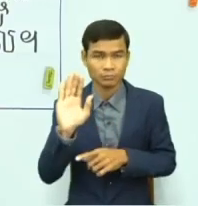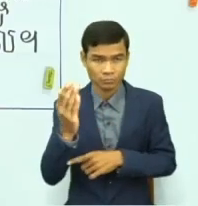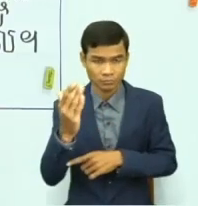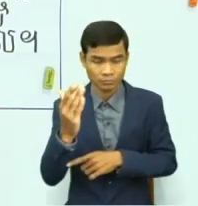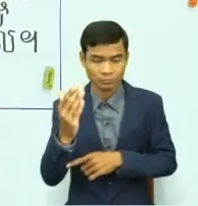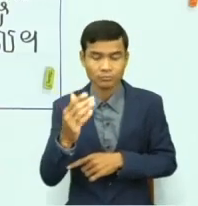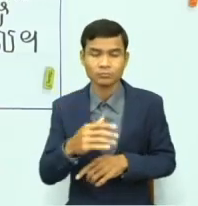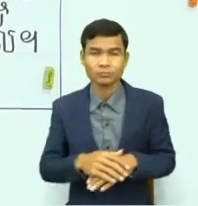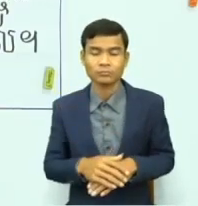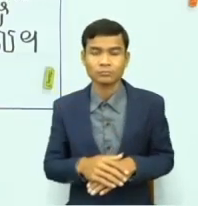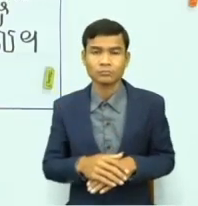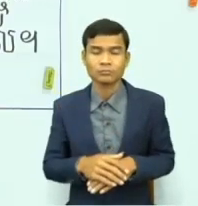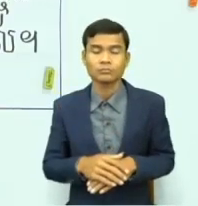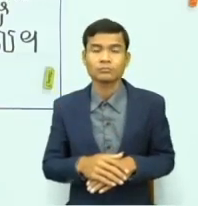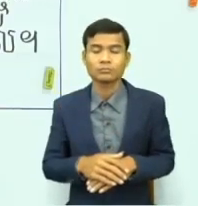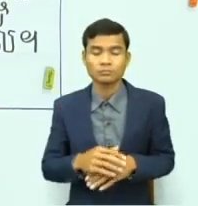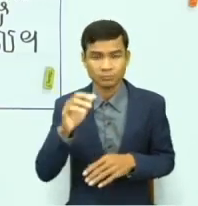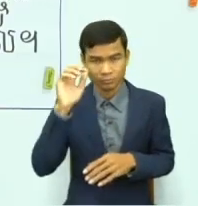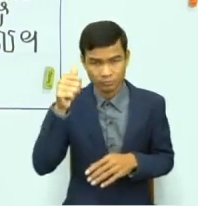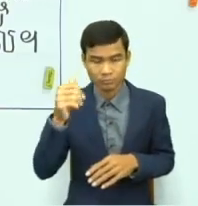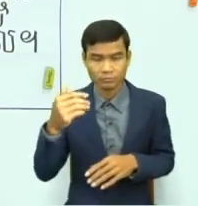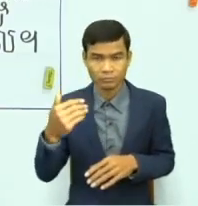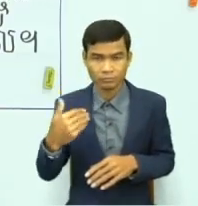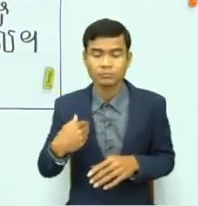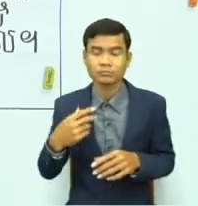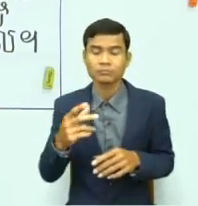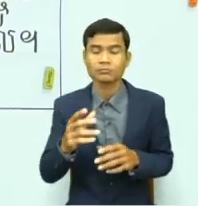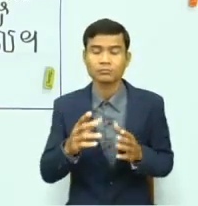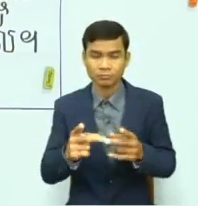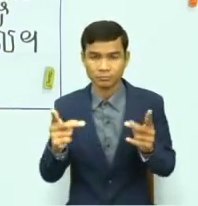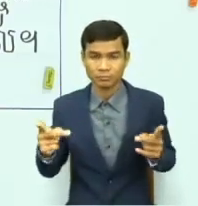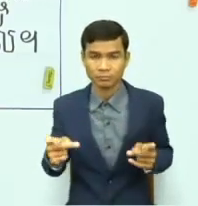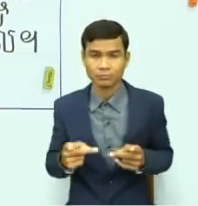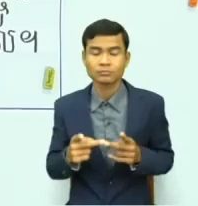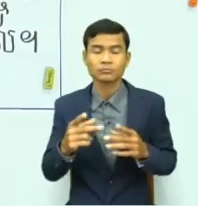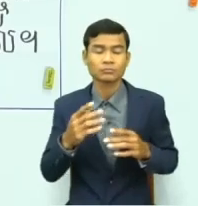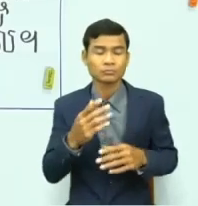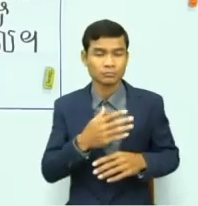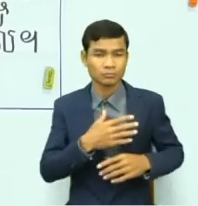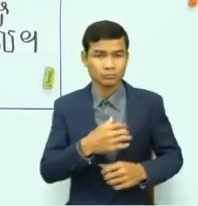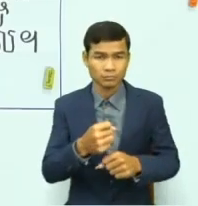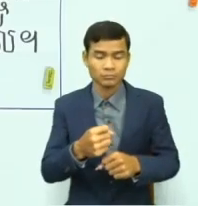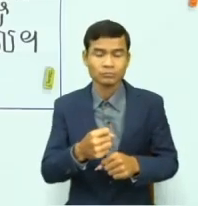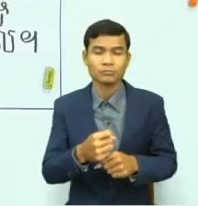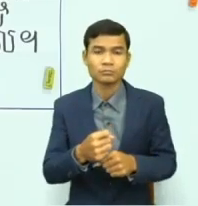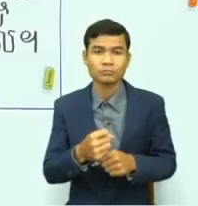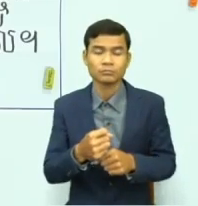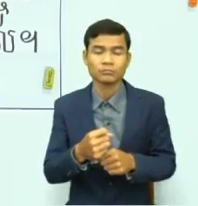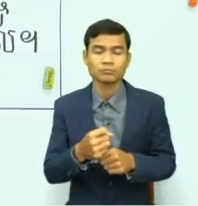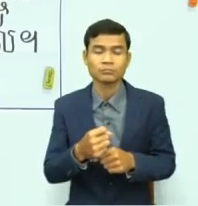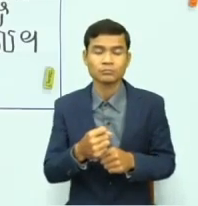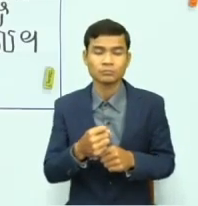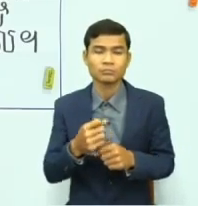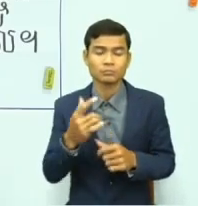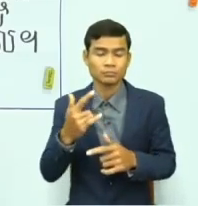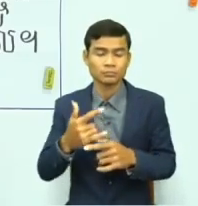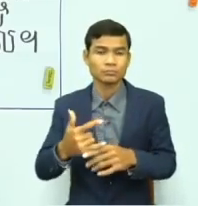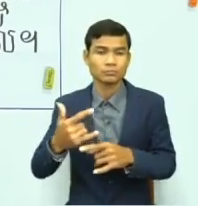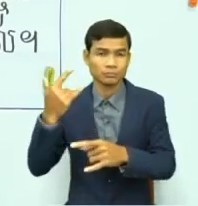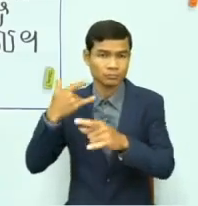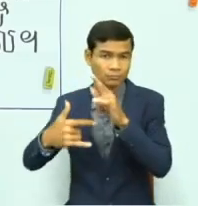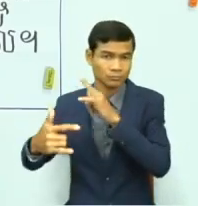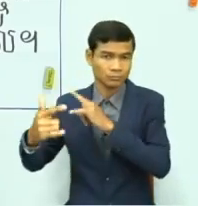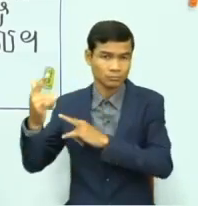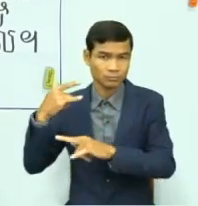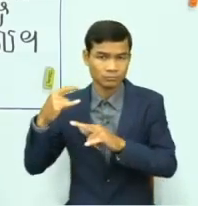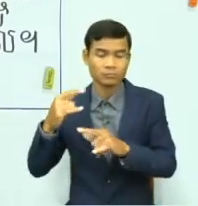nuốn nâng chia còn lại miên phiệp tiệt tiếng bài pro vật